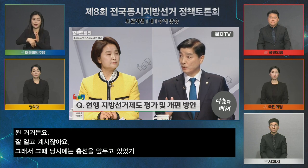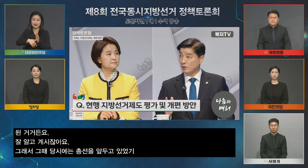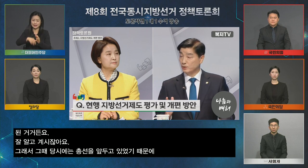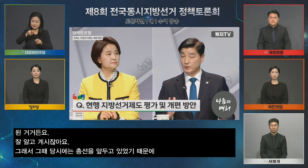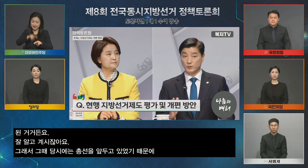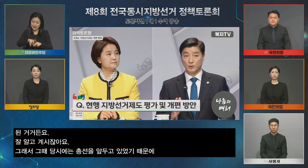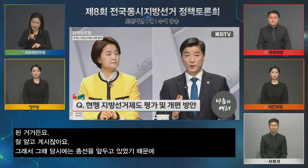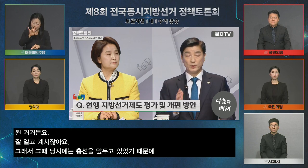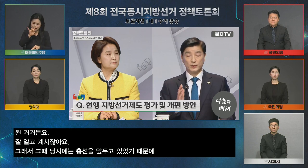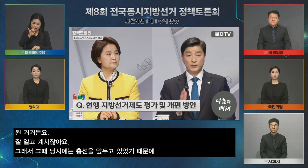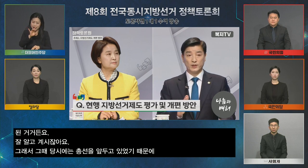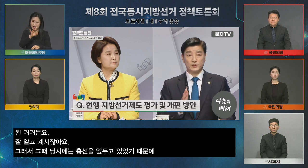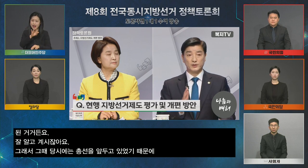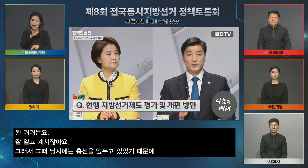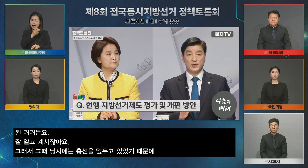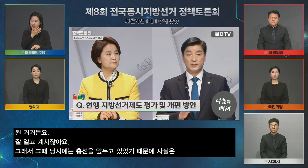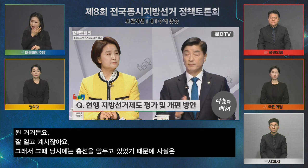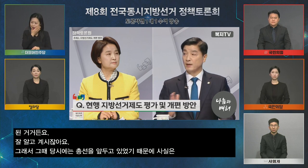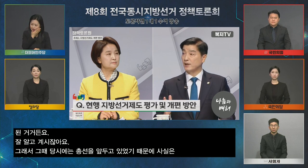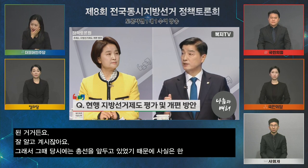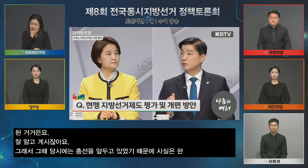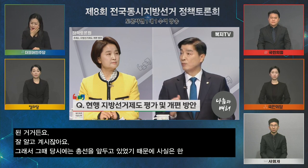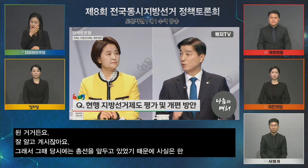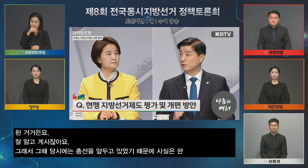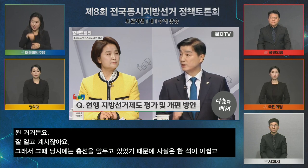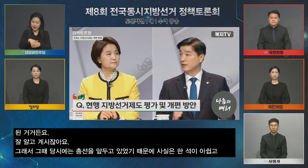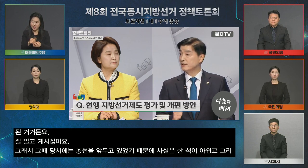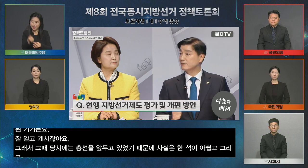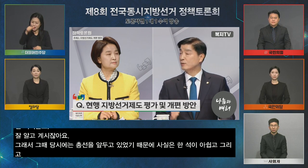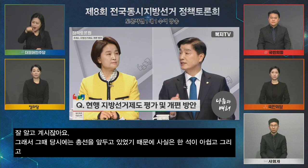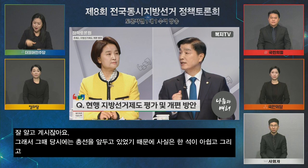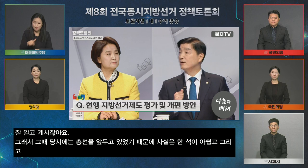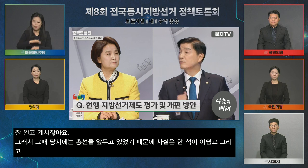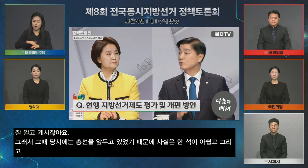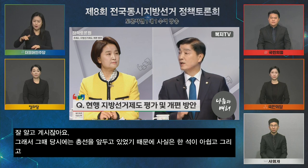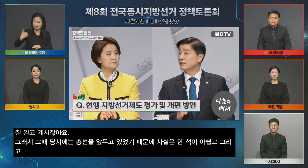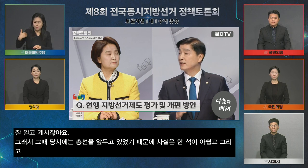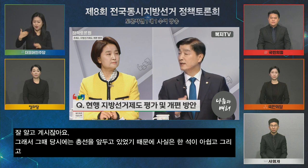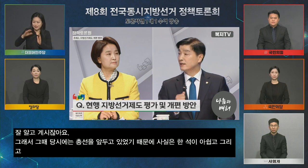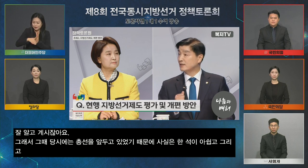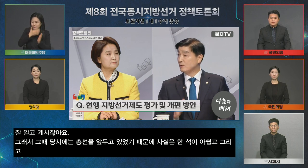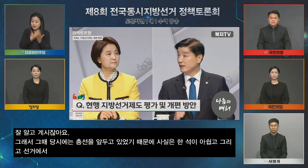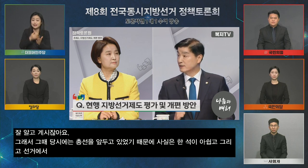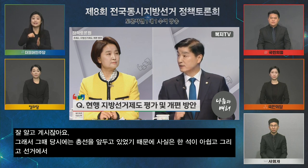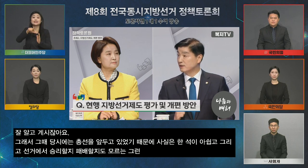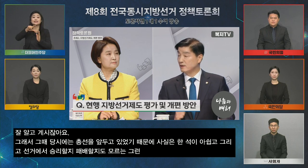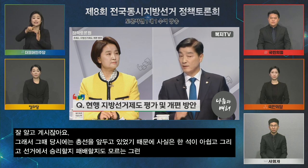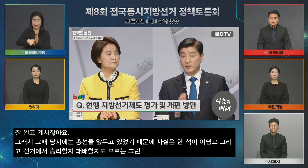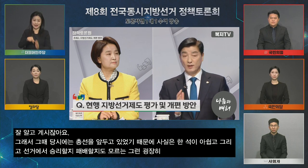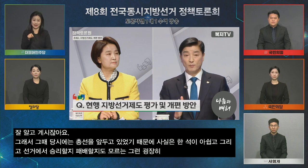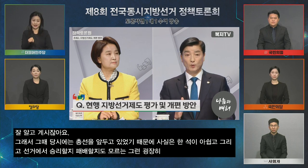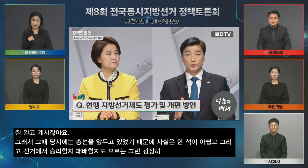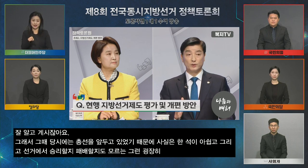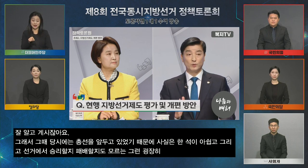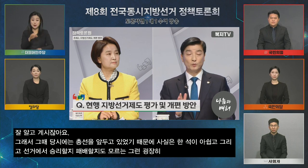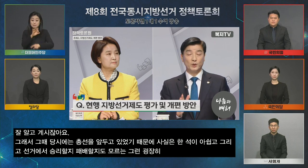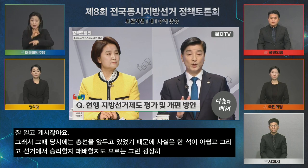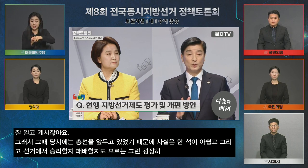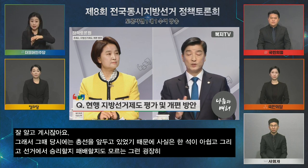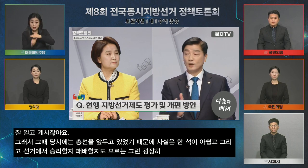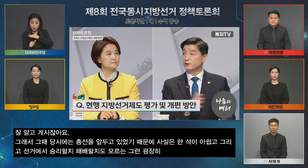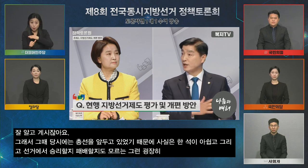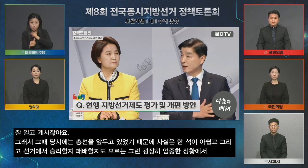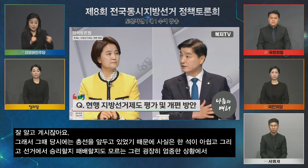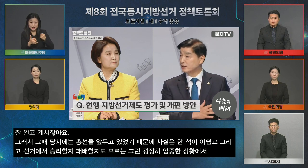아쉽고 그리고 선거에서 승리할지 패배할지도 모르는 그런 굉장히 엄중한 상황에서 비례대표 의석을